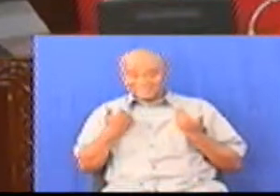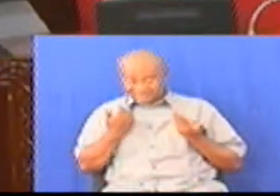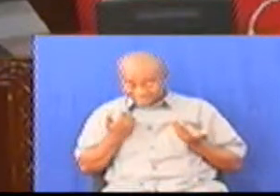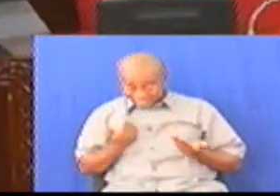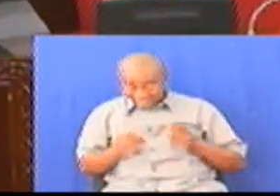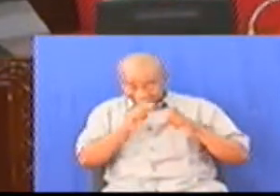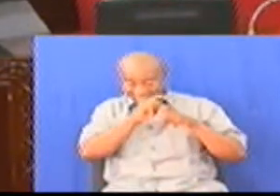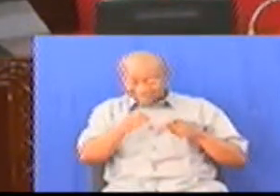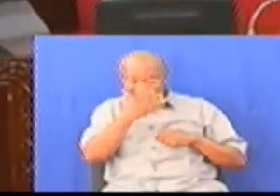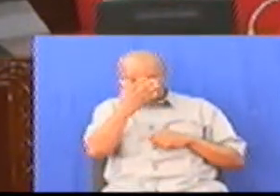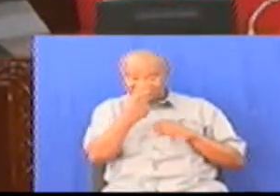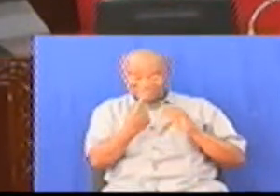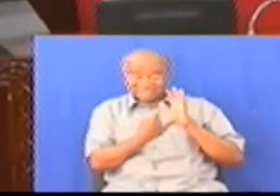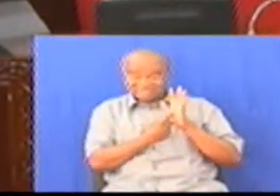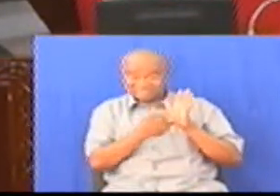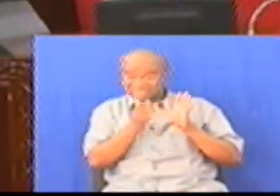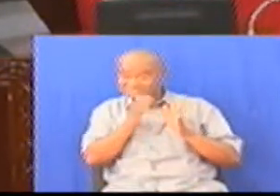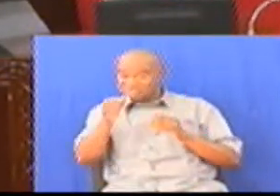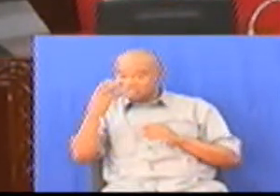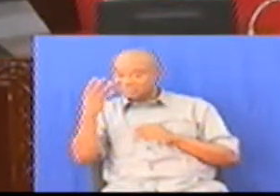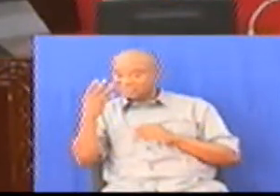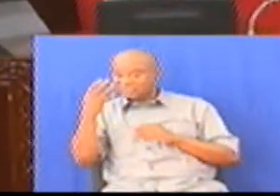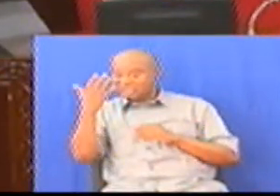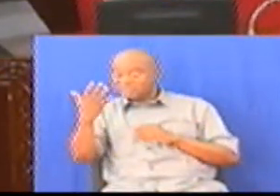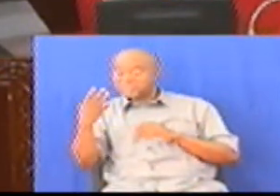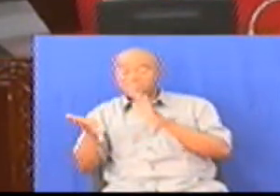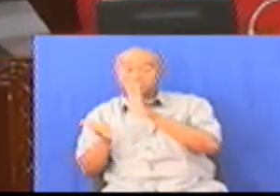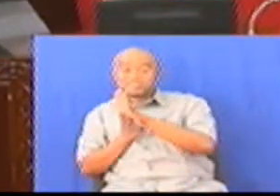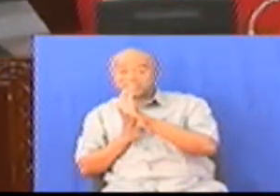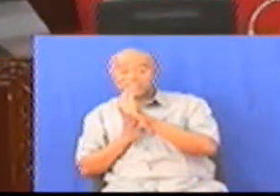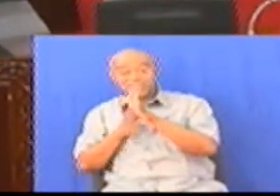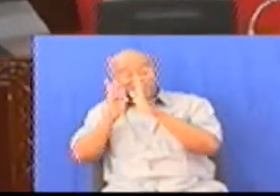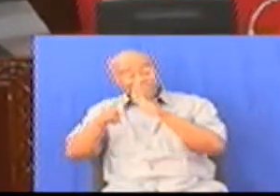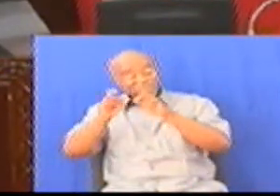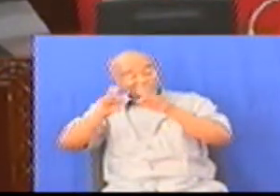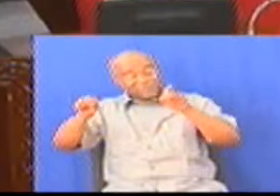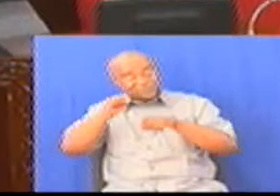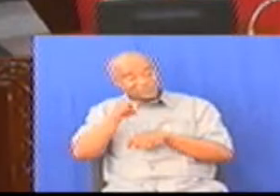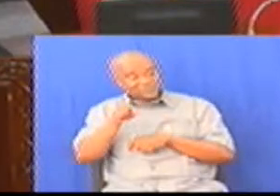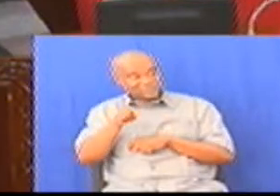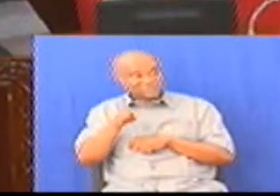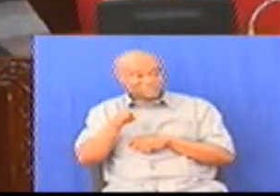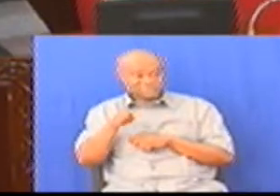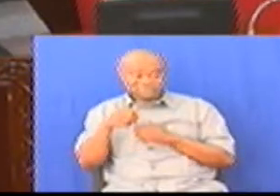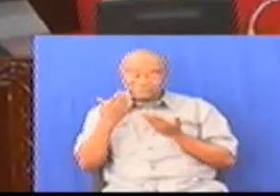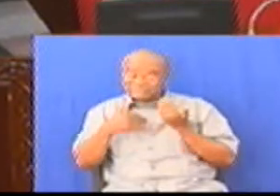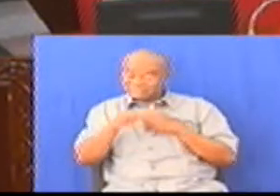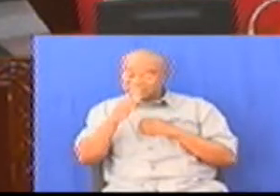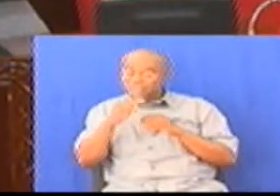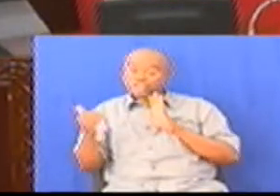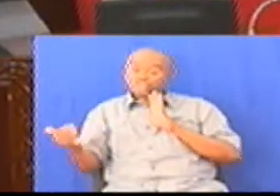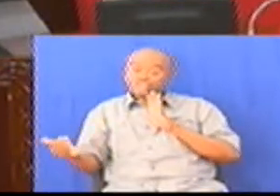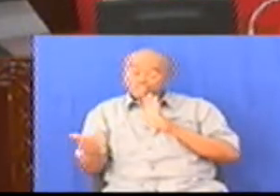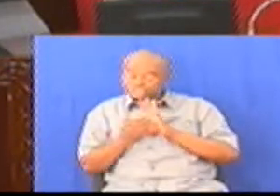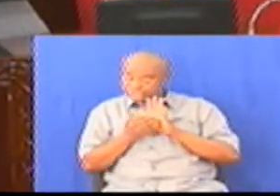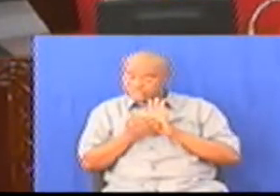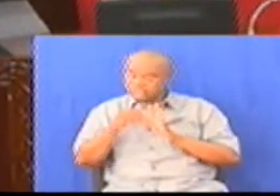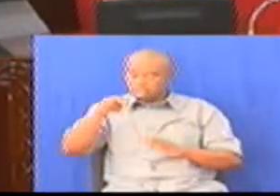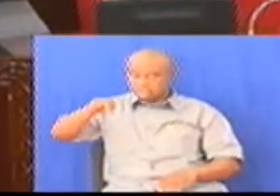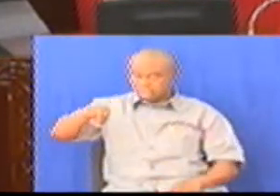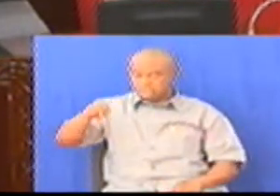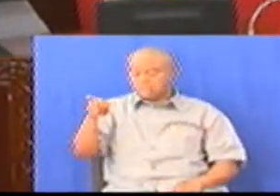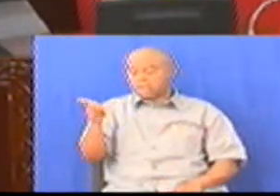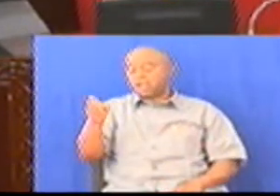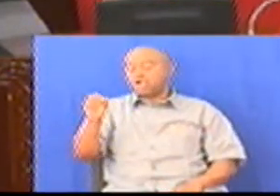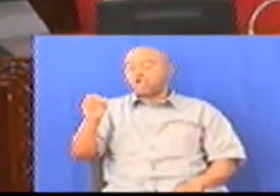mpaka cha 59, na pia kifungu hicho pia kimekwenda kwenye sheria ya Ngorongoro Conservation